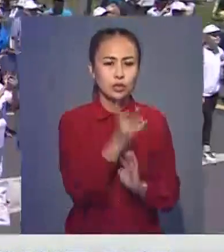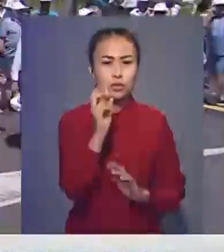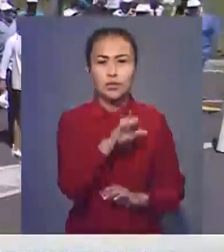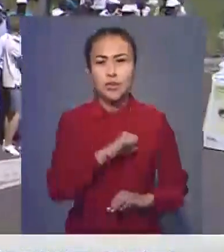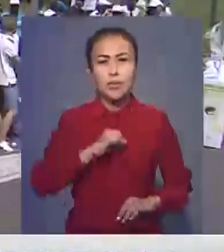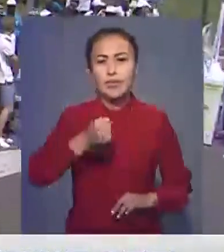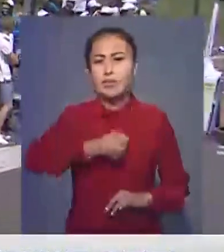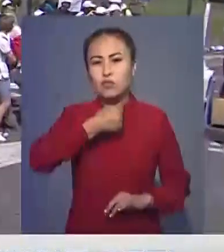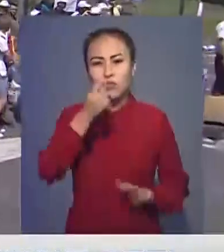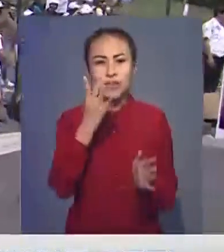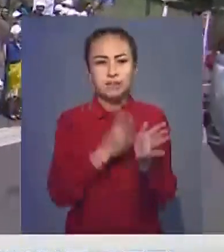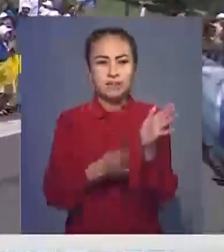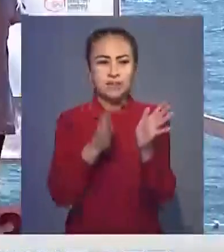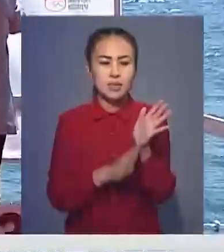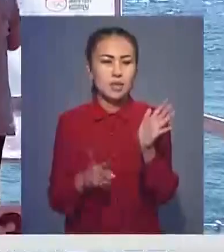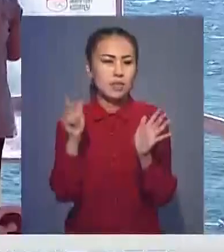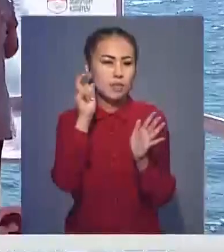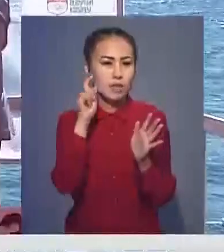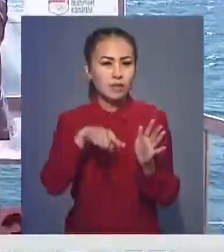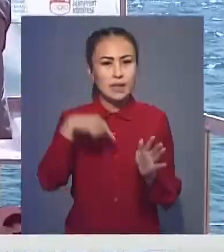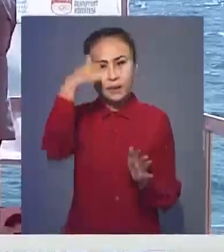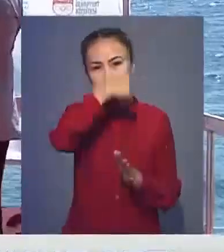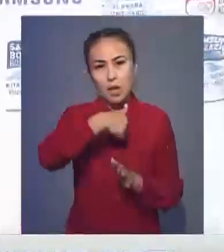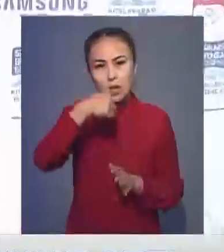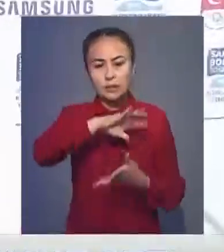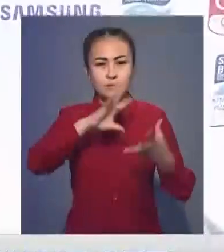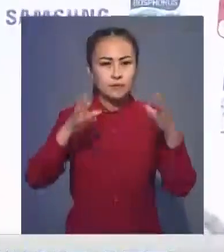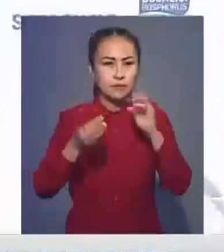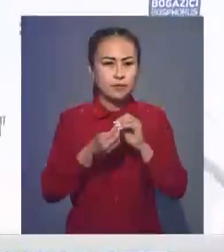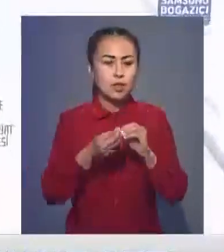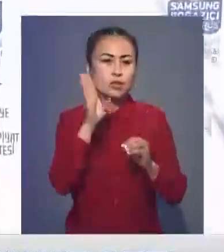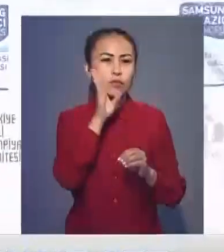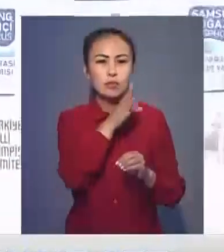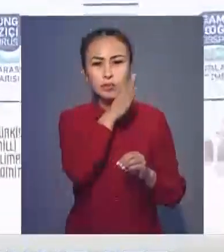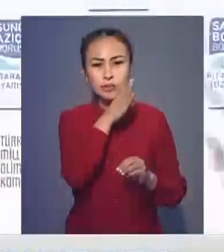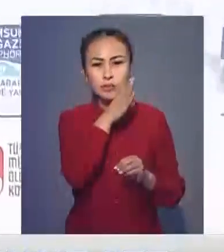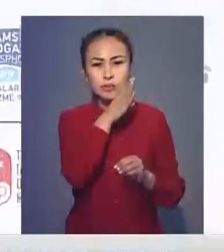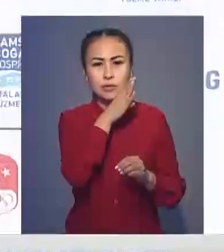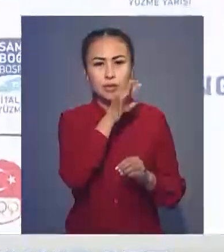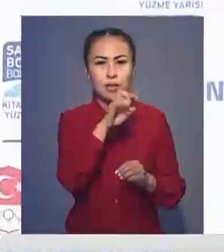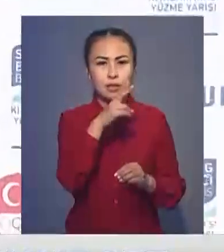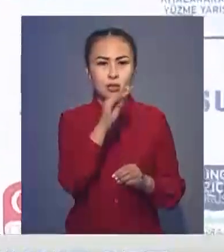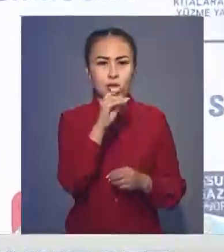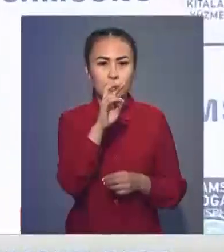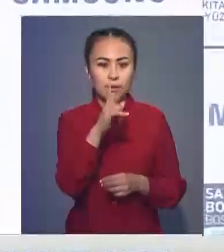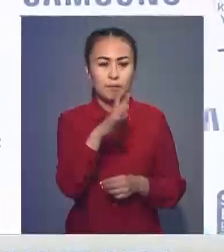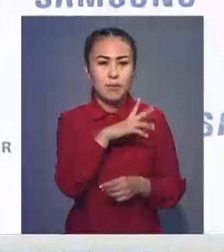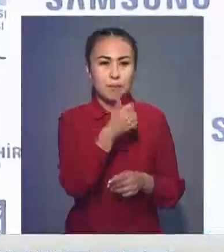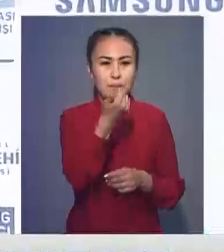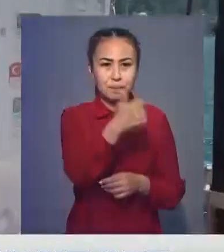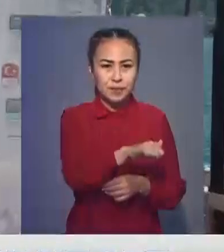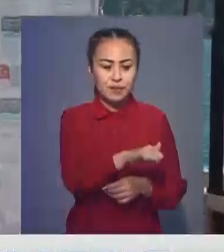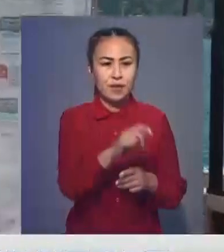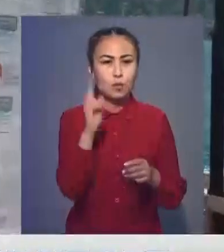ең үлкені 90-ға таяп қалған. Биылғы доданың нәтижесіне келсек, әйелдер арасында Илгин Челик чемпион атанды.